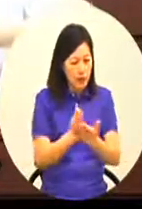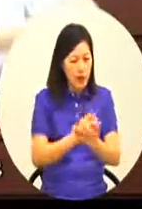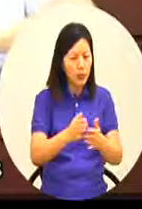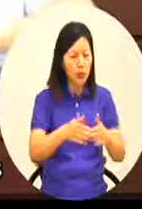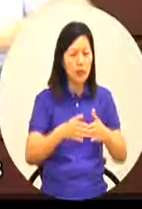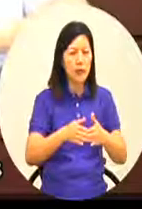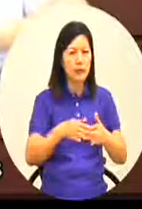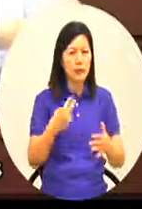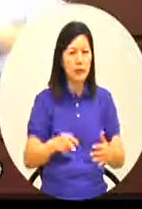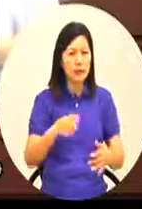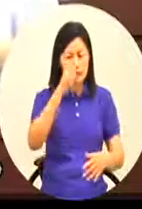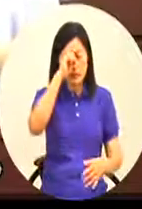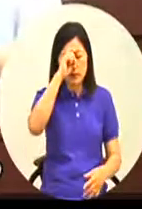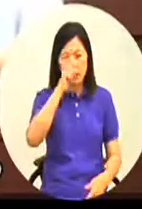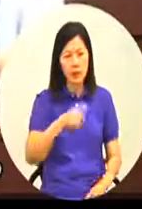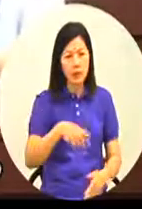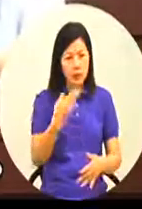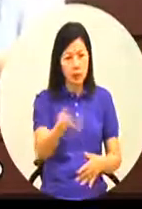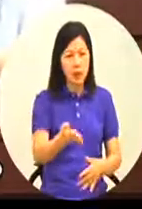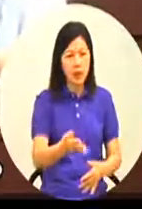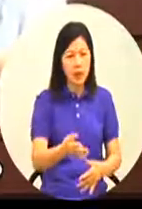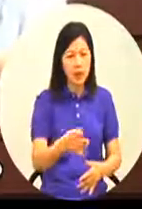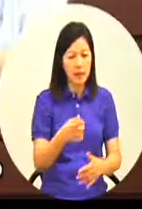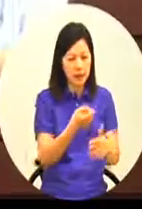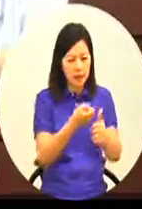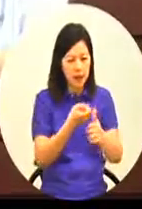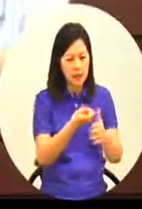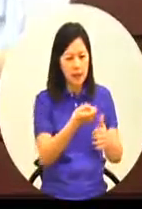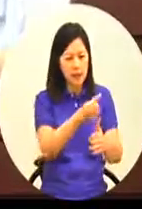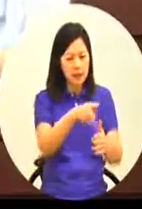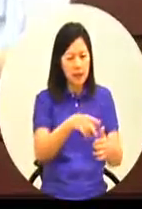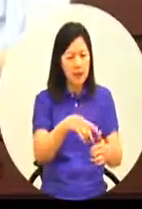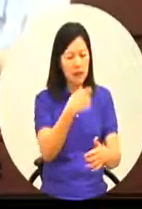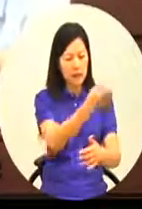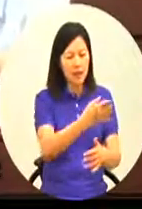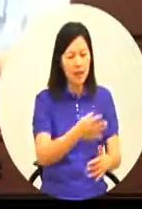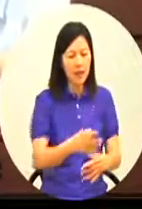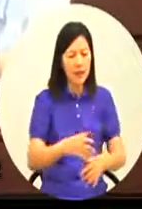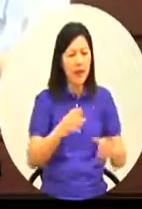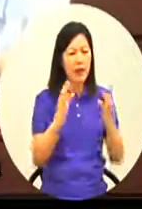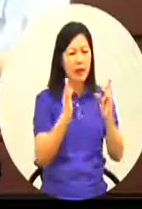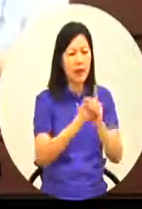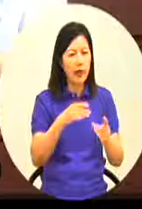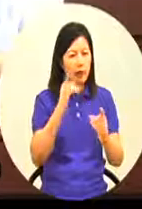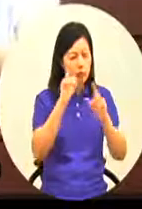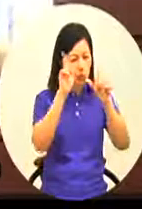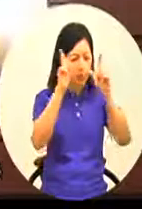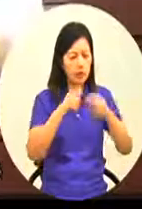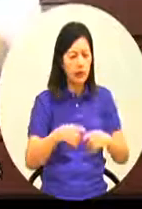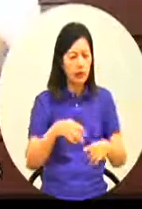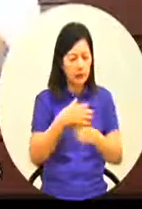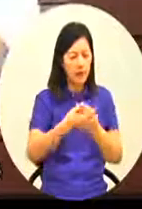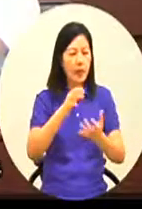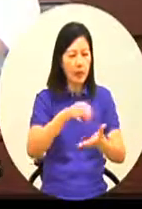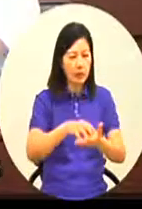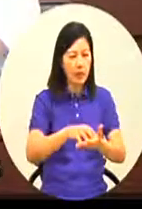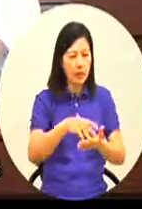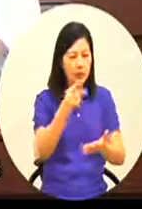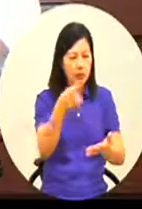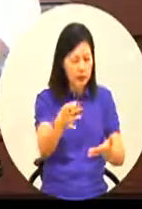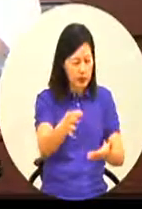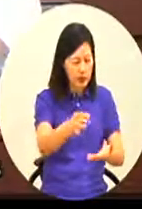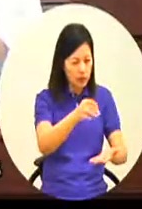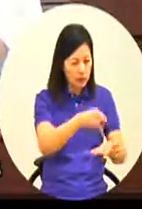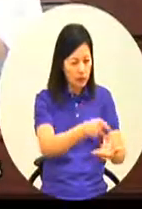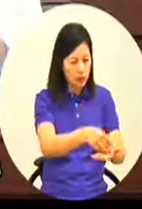它是希望说能够提供一些诱因给房东啦，那包括说它保证收租，再来就是说他